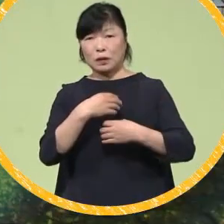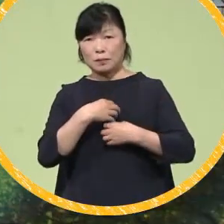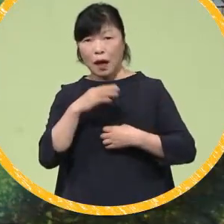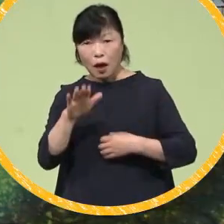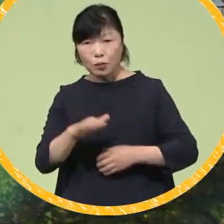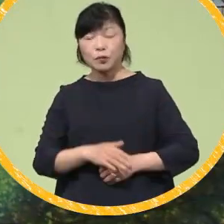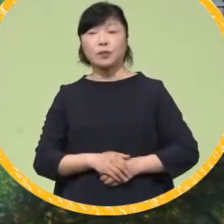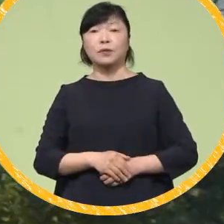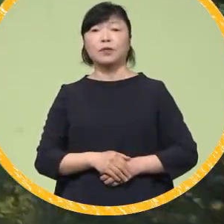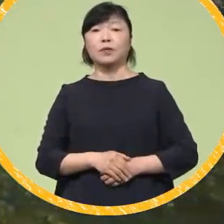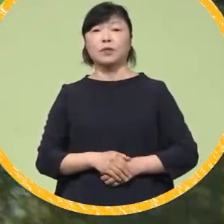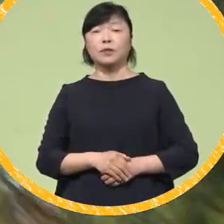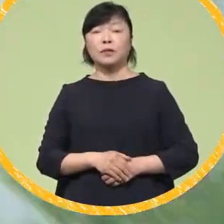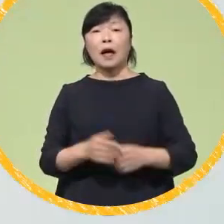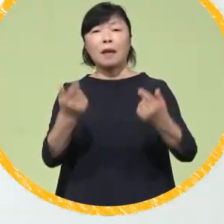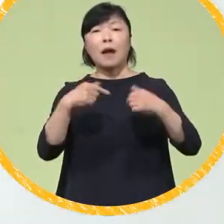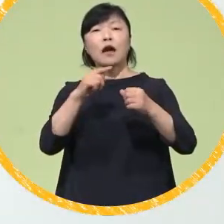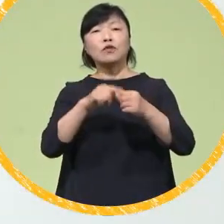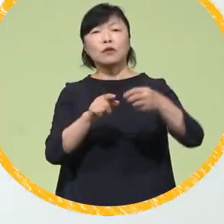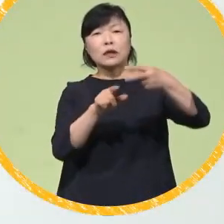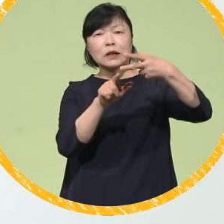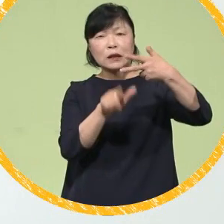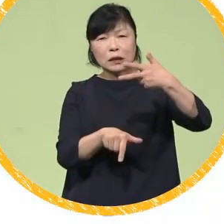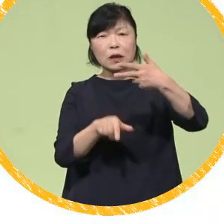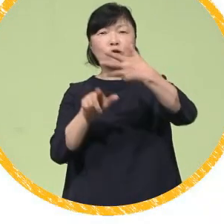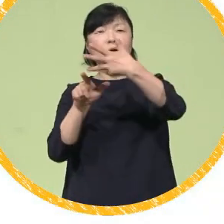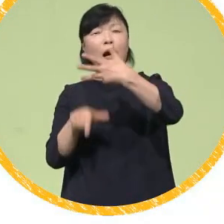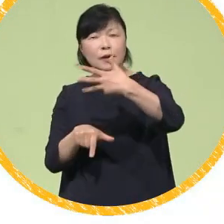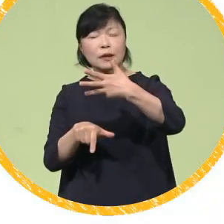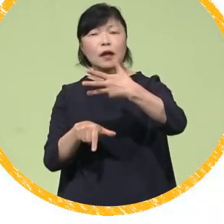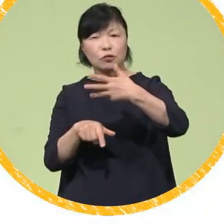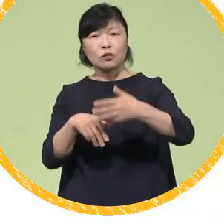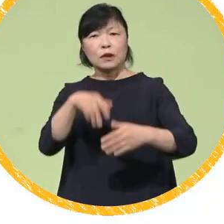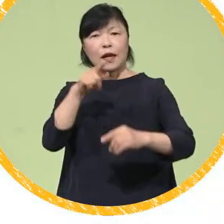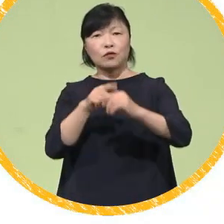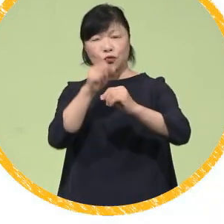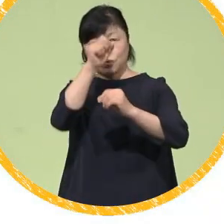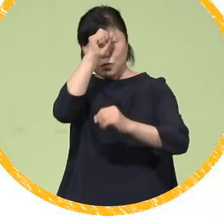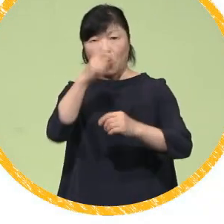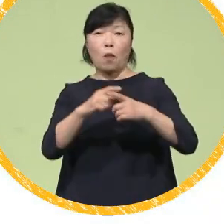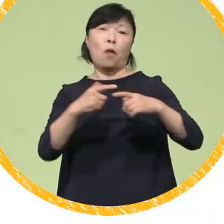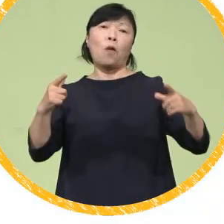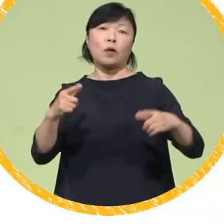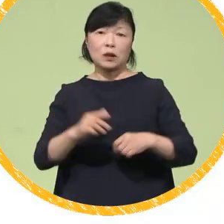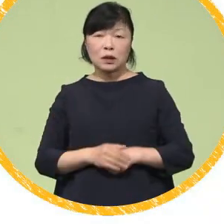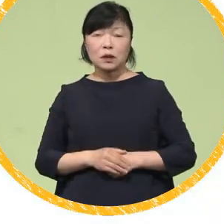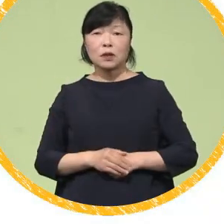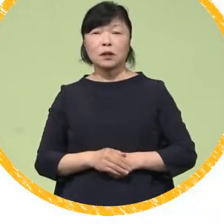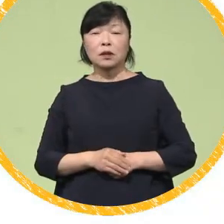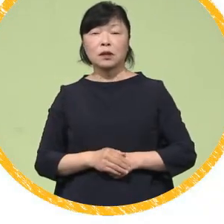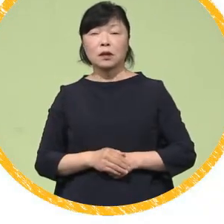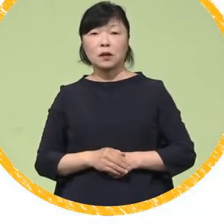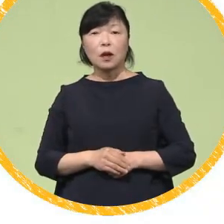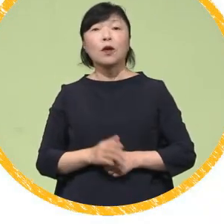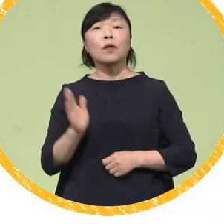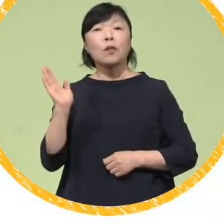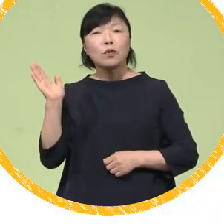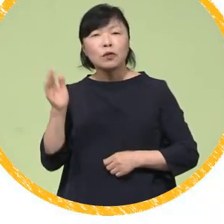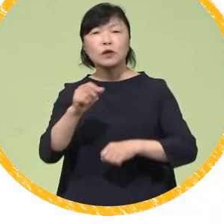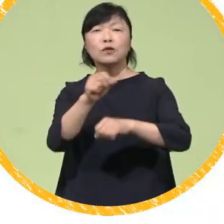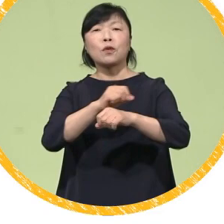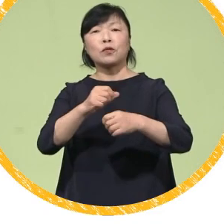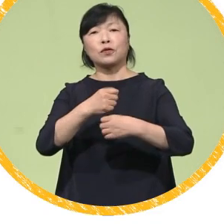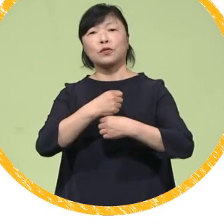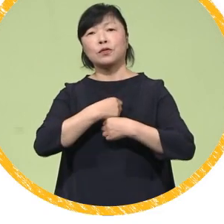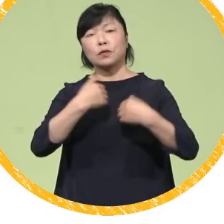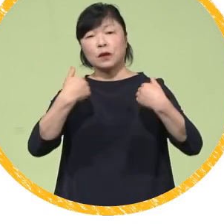ど。 毎年7月から8月が発生のピークになるという熱中症ですが、実はこの時期特に